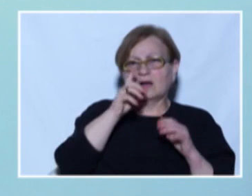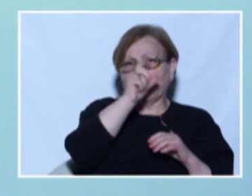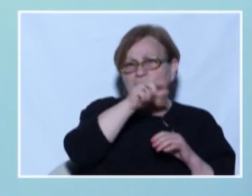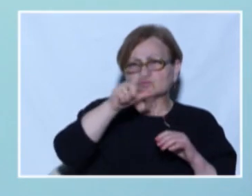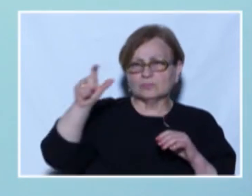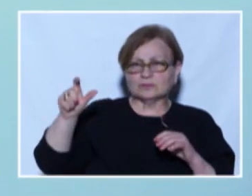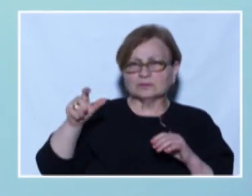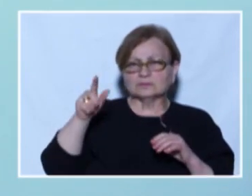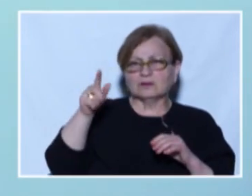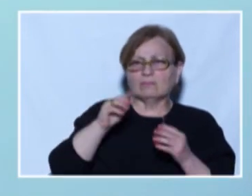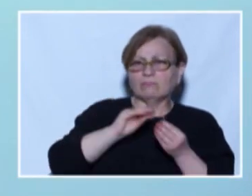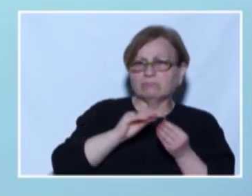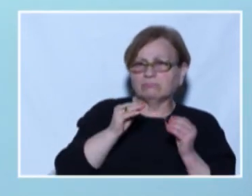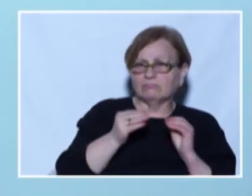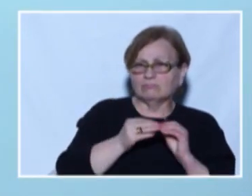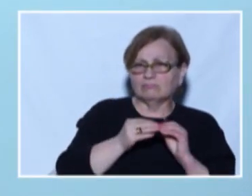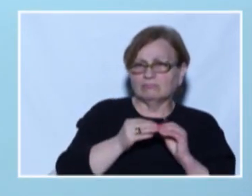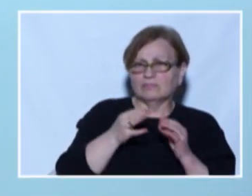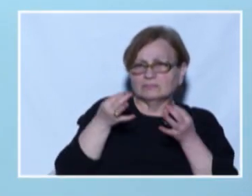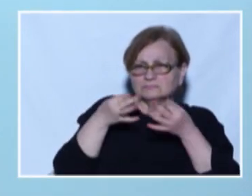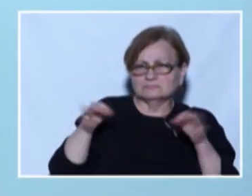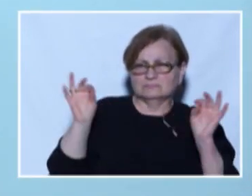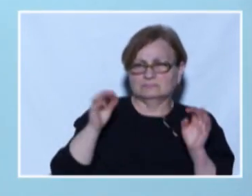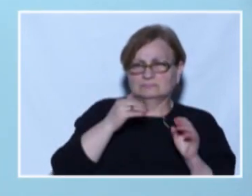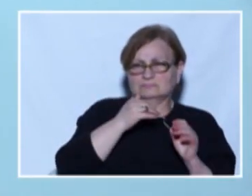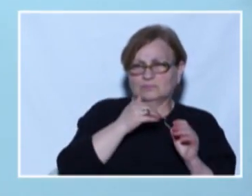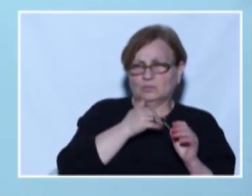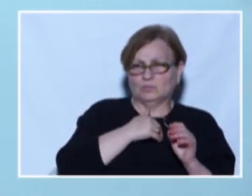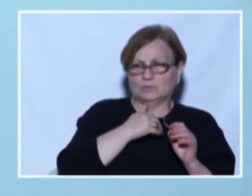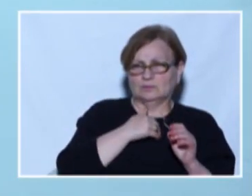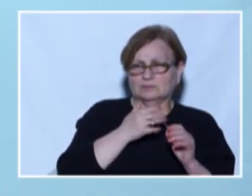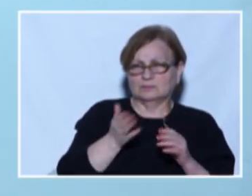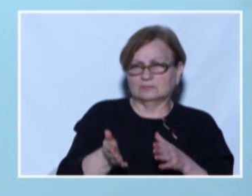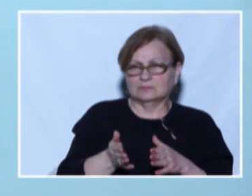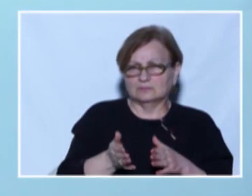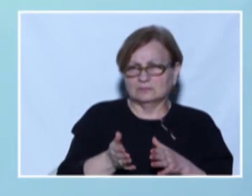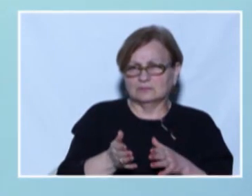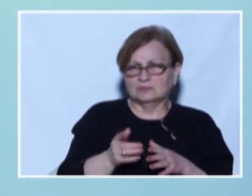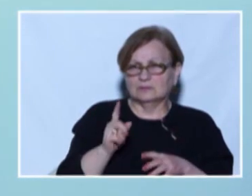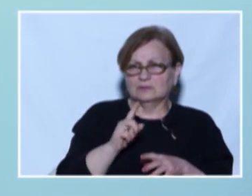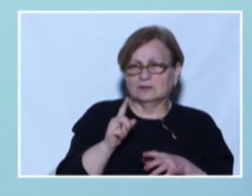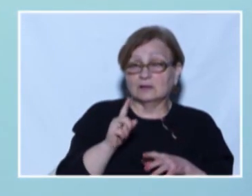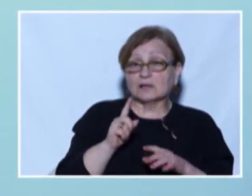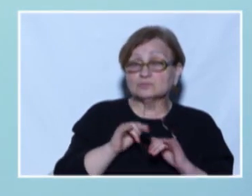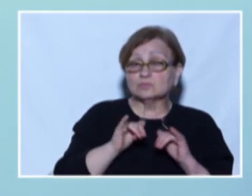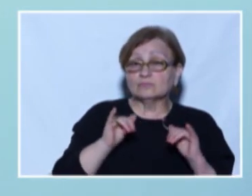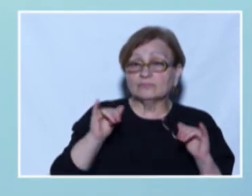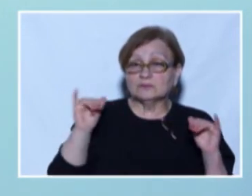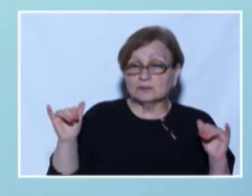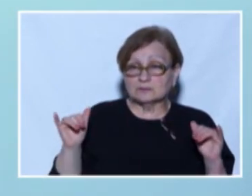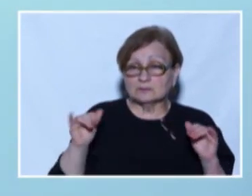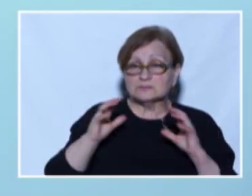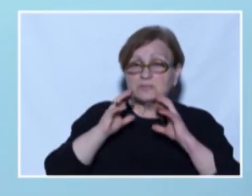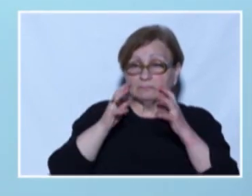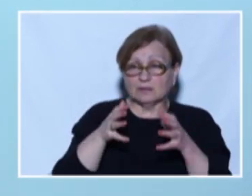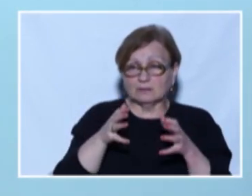მოუცილებელ პრობლემათაგან გათავისუფლების პანაცეად აღიქვამს. რაც უფრო ვითარდება